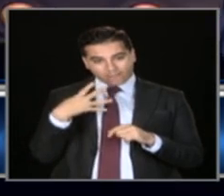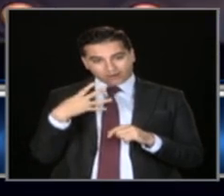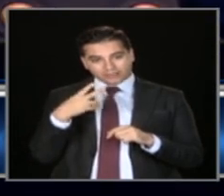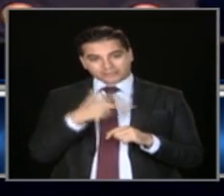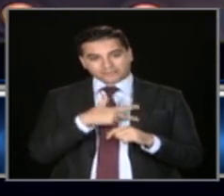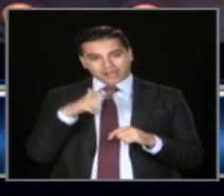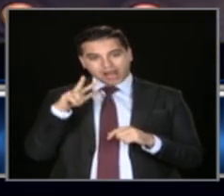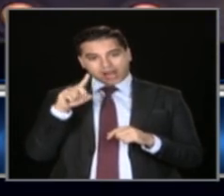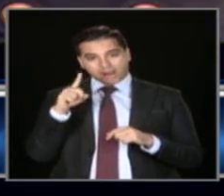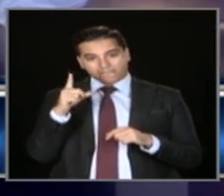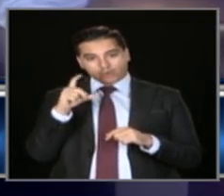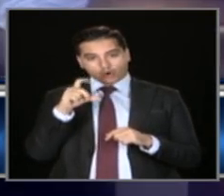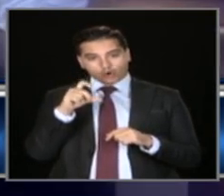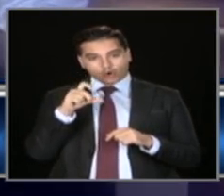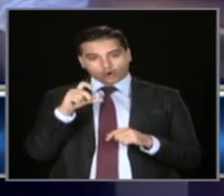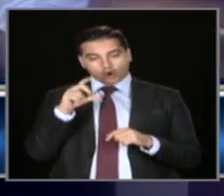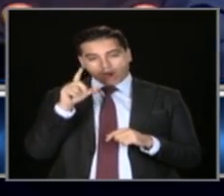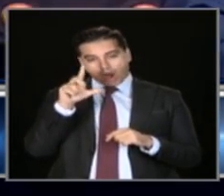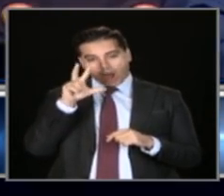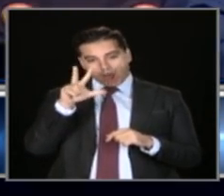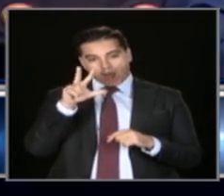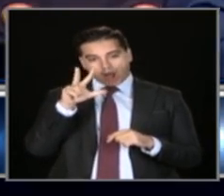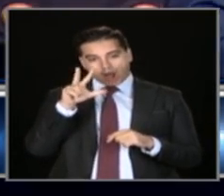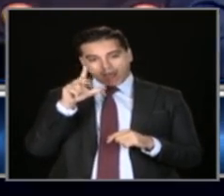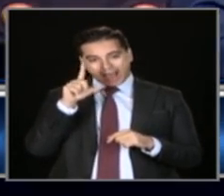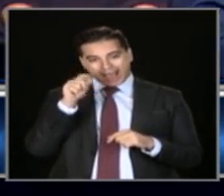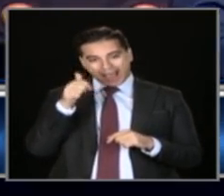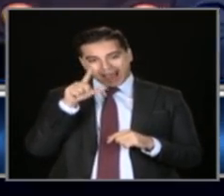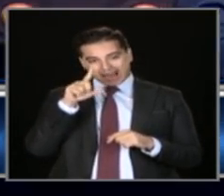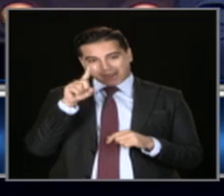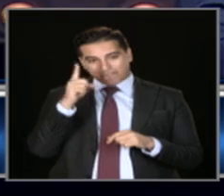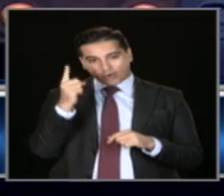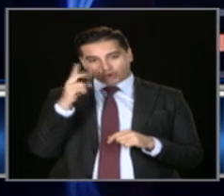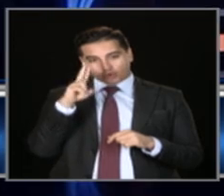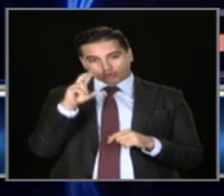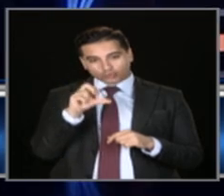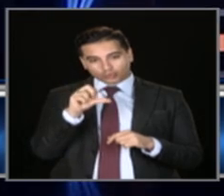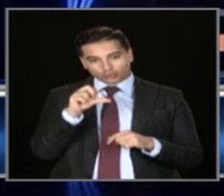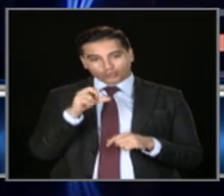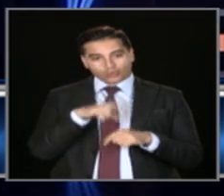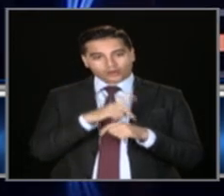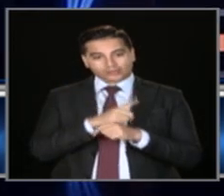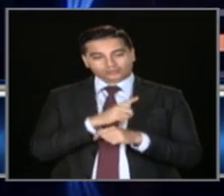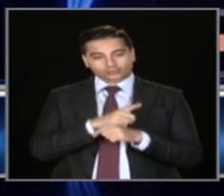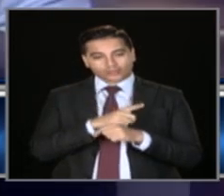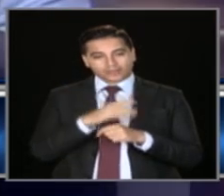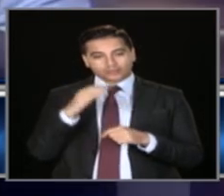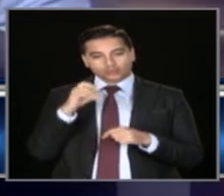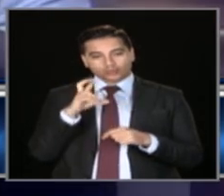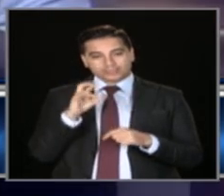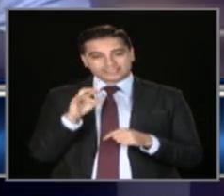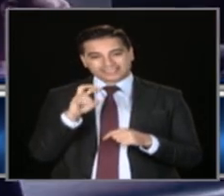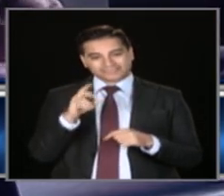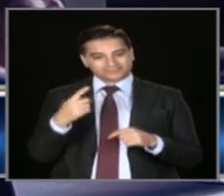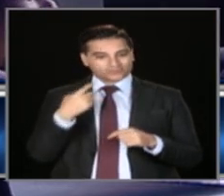بورتو. خسارة. بورتو كسب موناكو في النهائي 3-0. كان مين مدرب؟ كان جوزيه مورينيو مدرب بورتو. يا داود